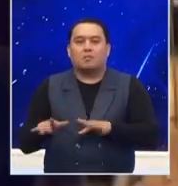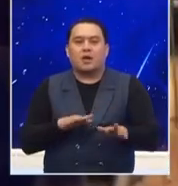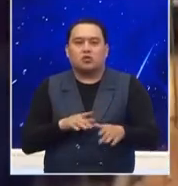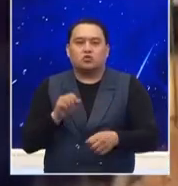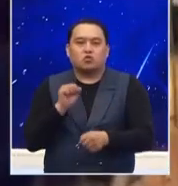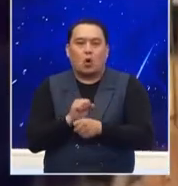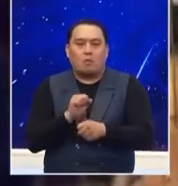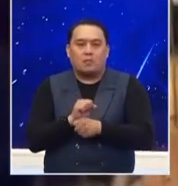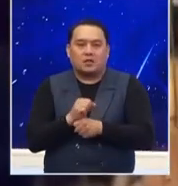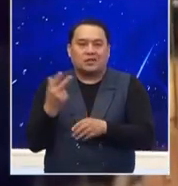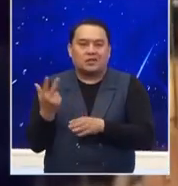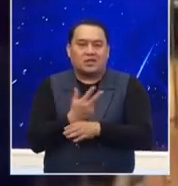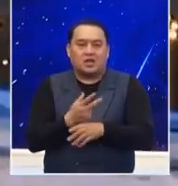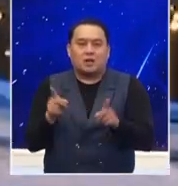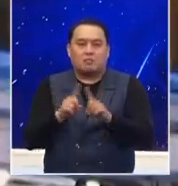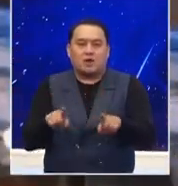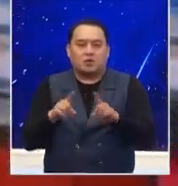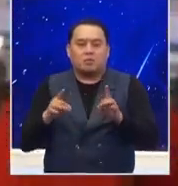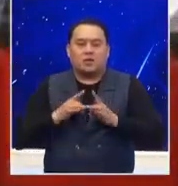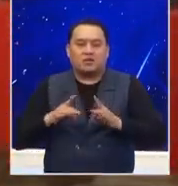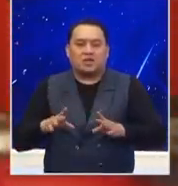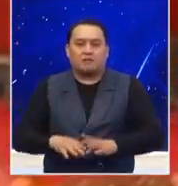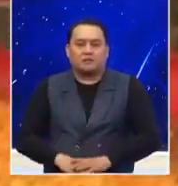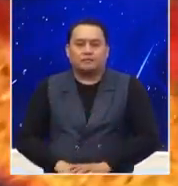не допустить третьей волны после праздников.